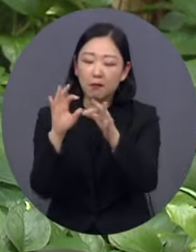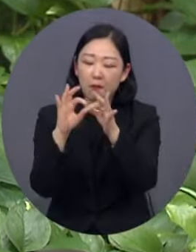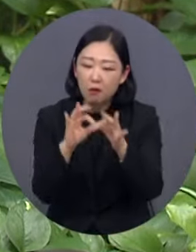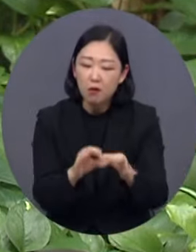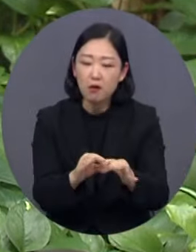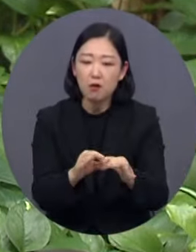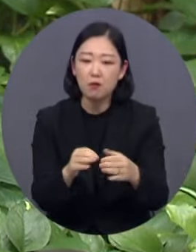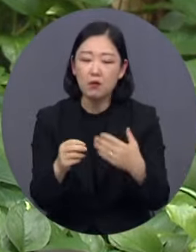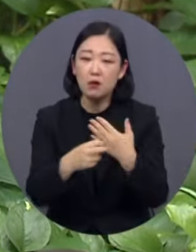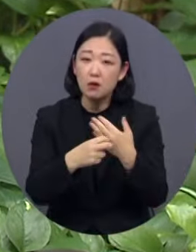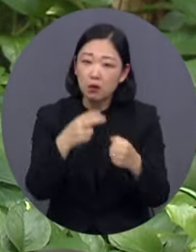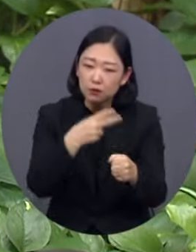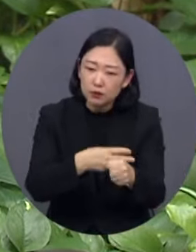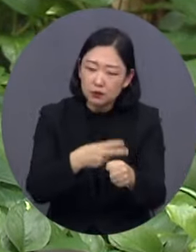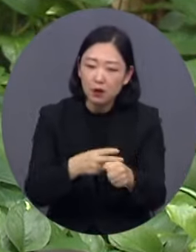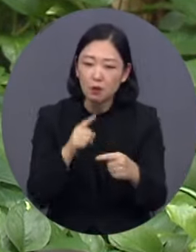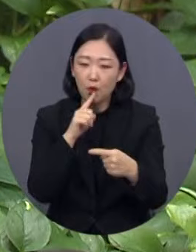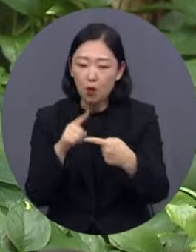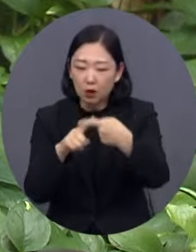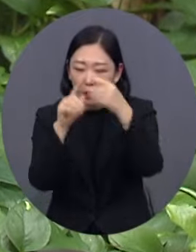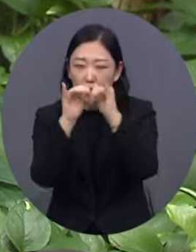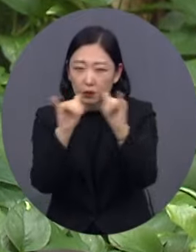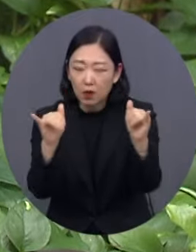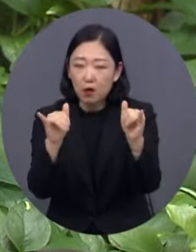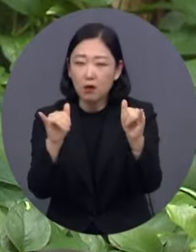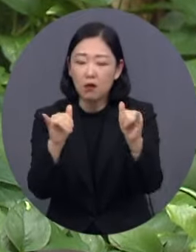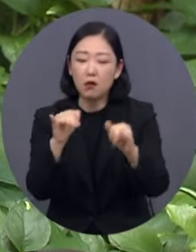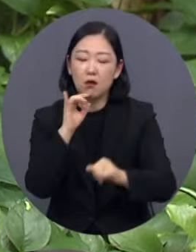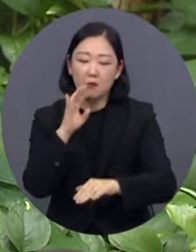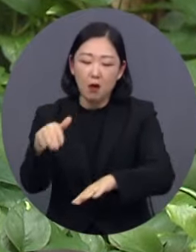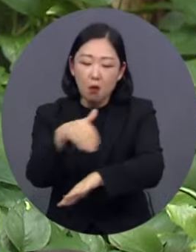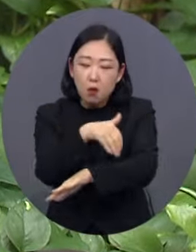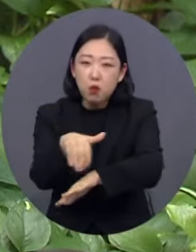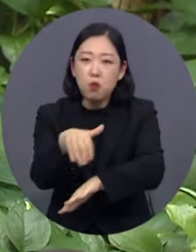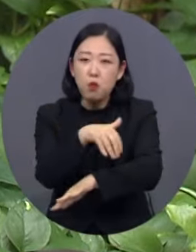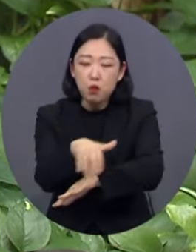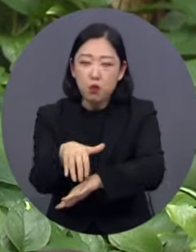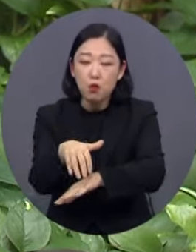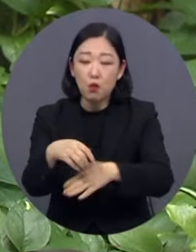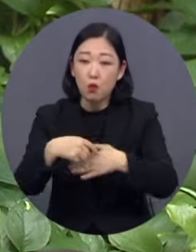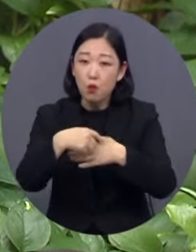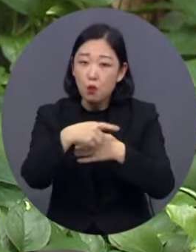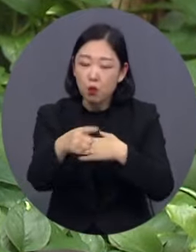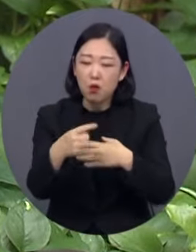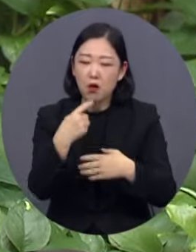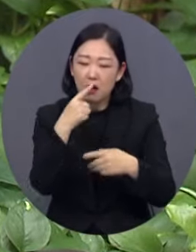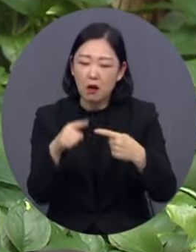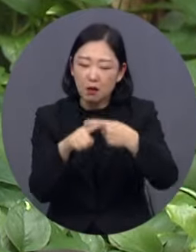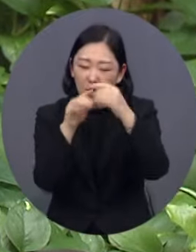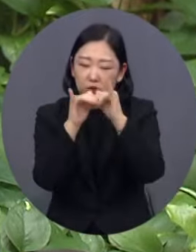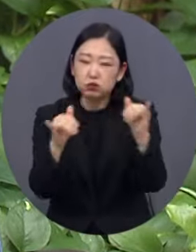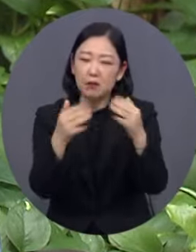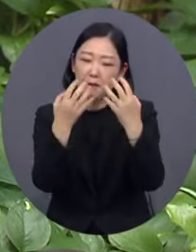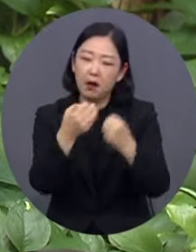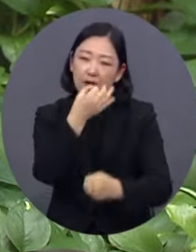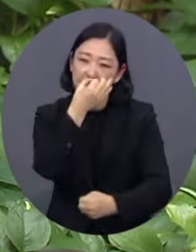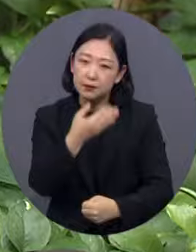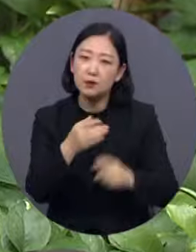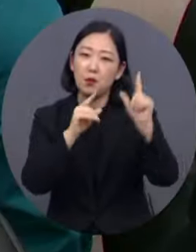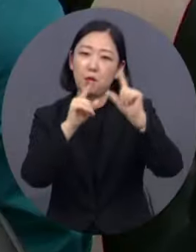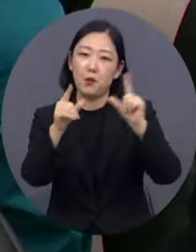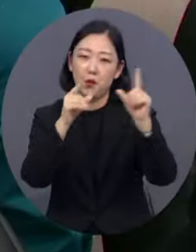전문의 선생님이랑 간호사 선생님들이랑 밖에 안 오고 간호사 선생님들이 많이 힘들어